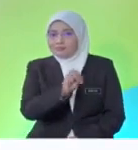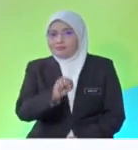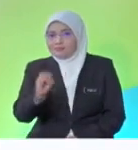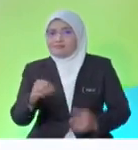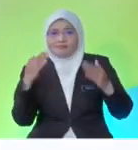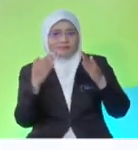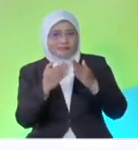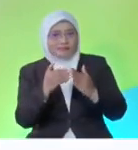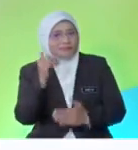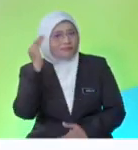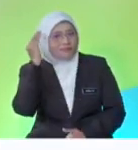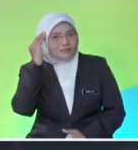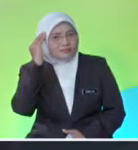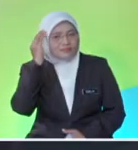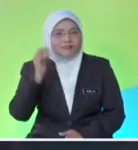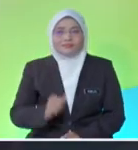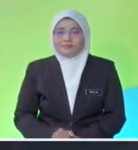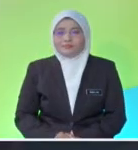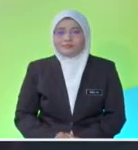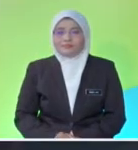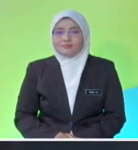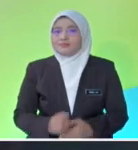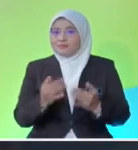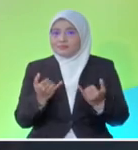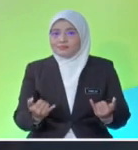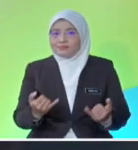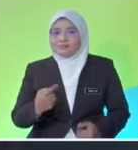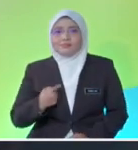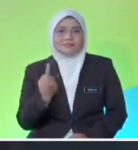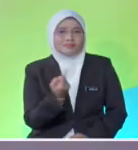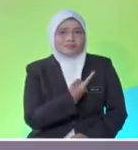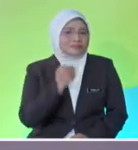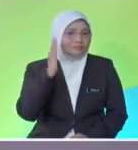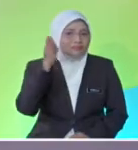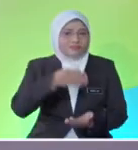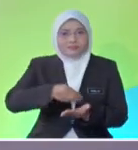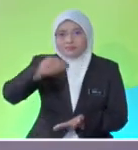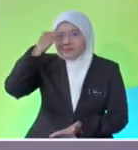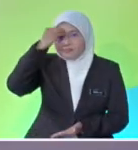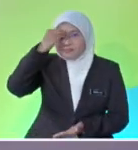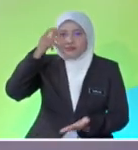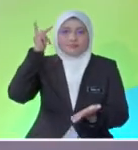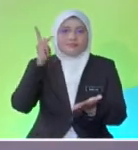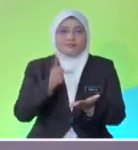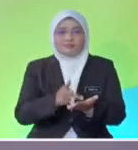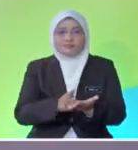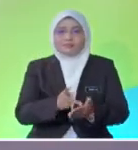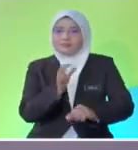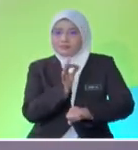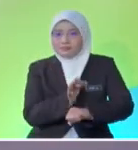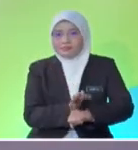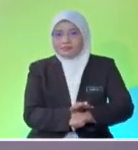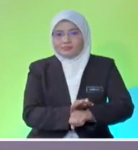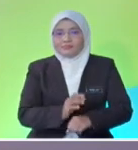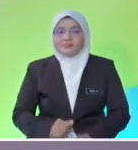juga. Baiklah Nisa, pada hari ini kita akan belajar mengenal jam. Dan jam yang kita pilih